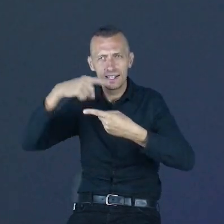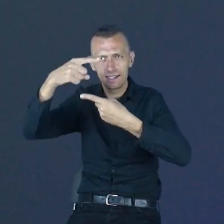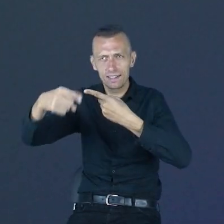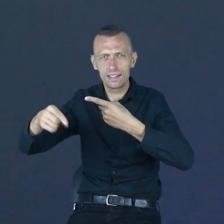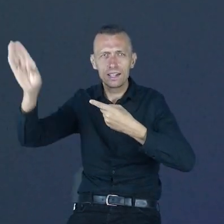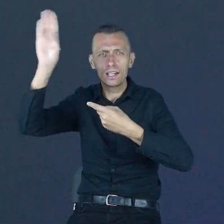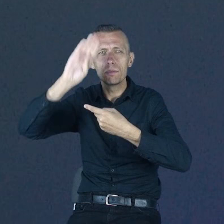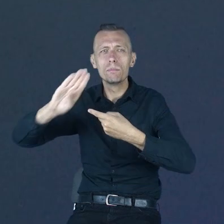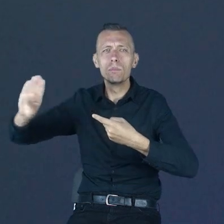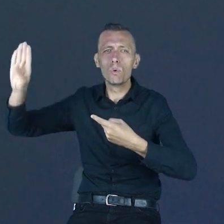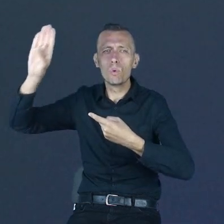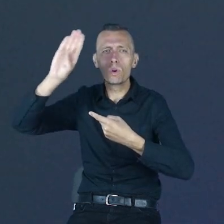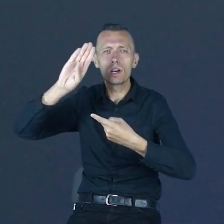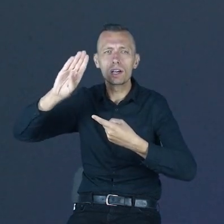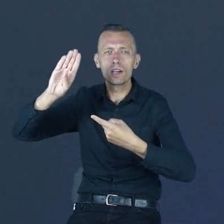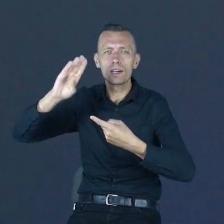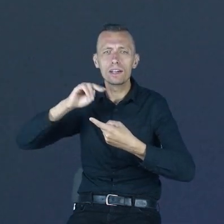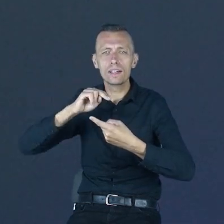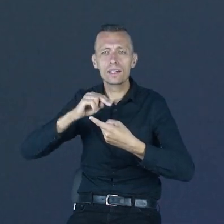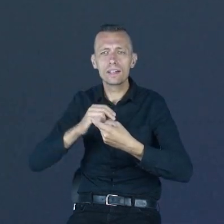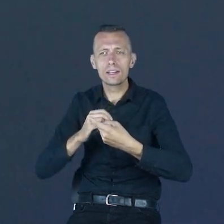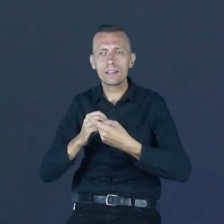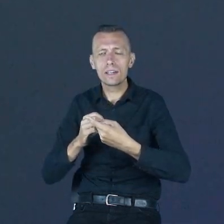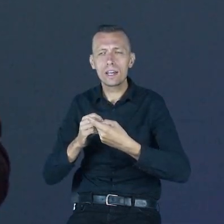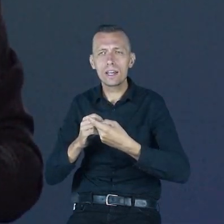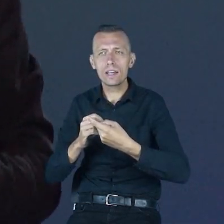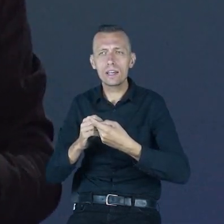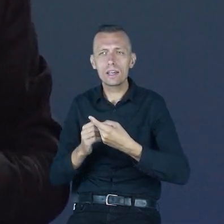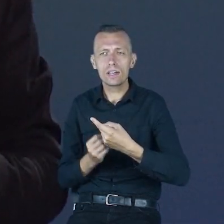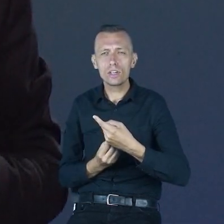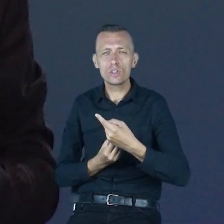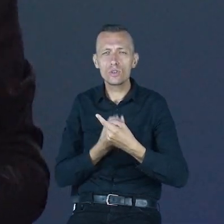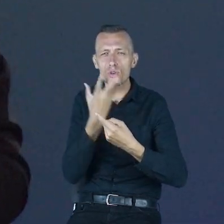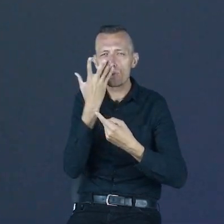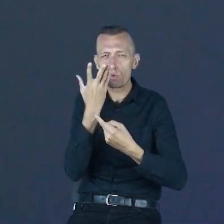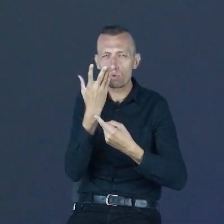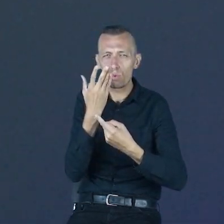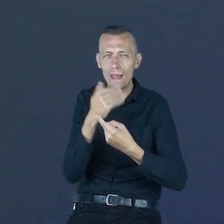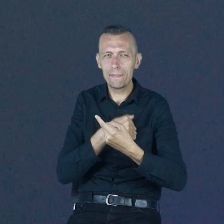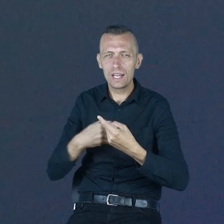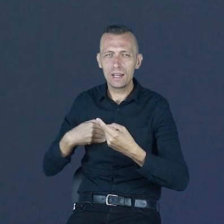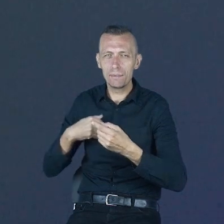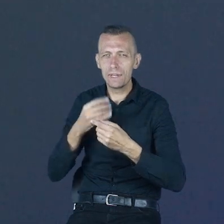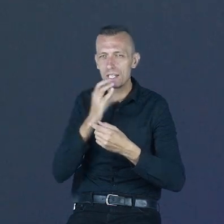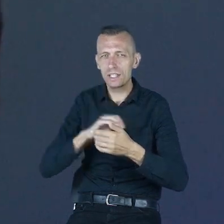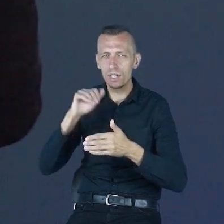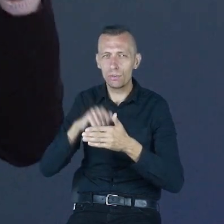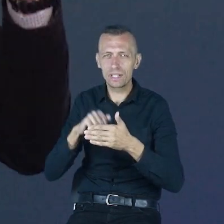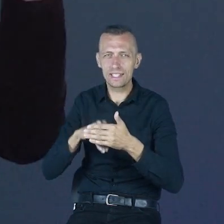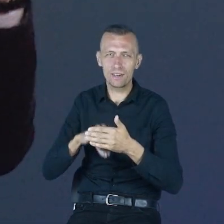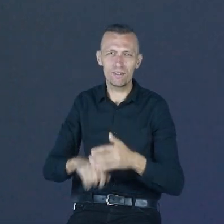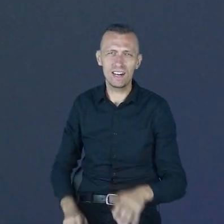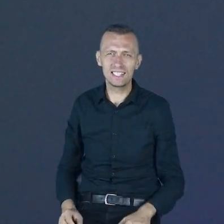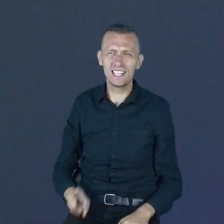jest źródłem dobrych czynów i duchowego owocu w nas. Niechaj nikt z nas nie pomyśli, że jestem w